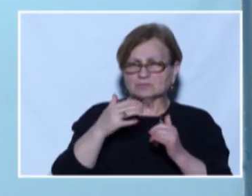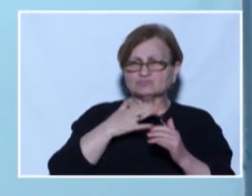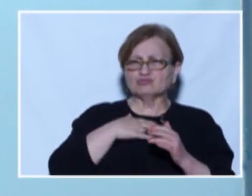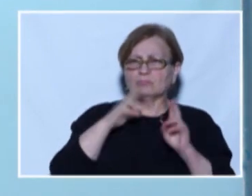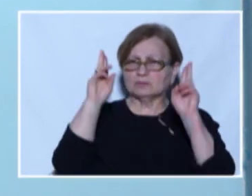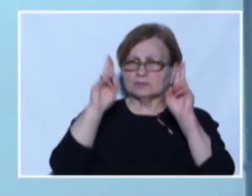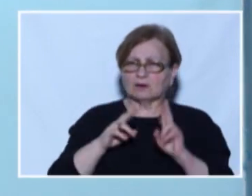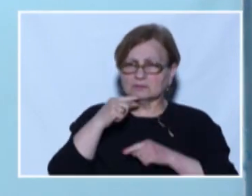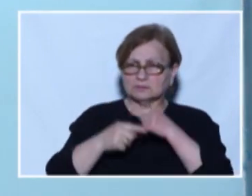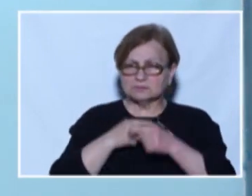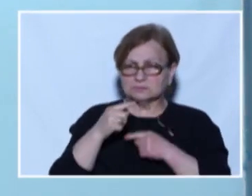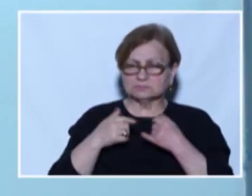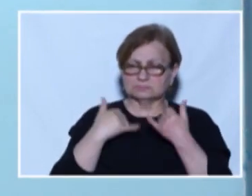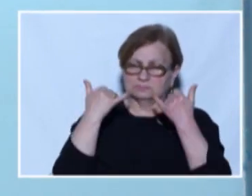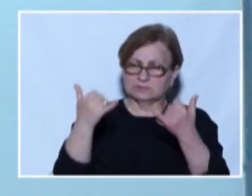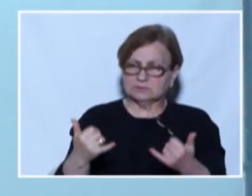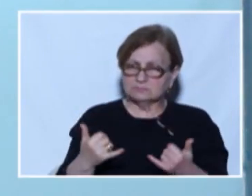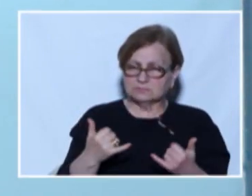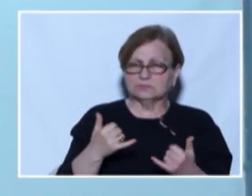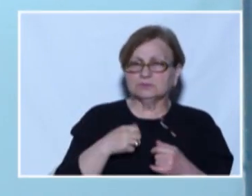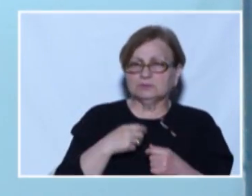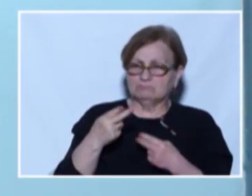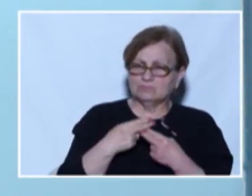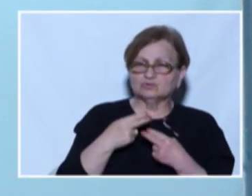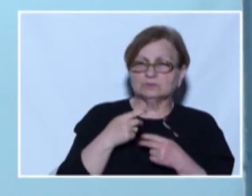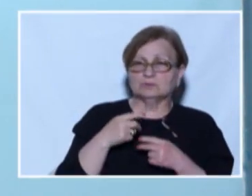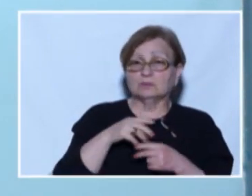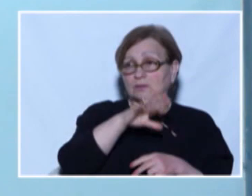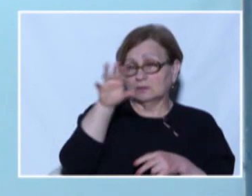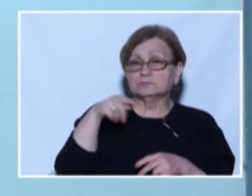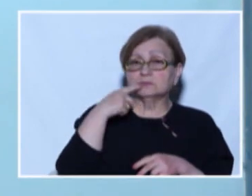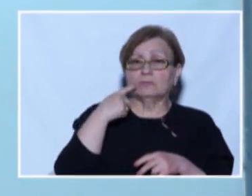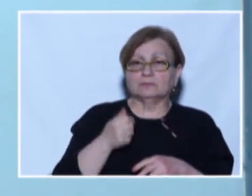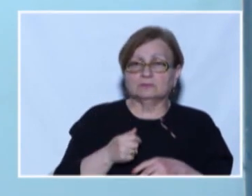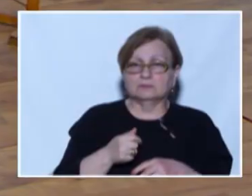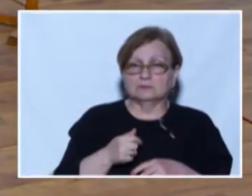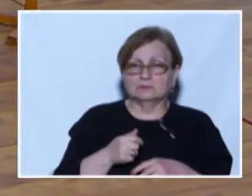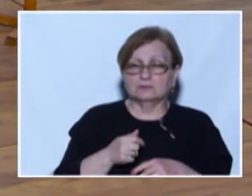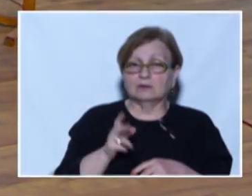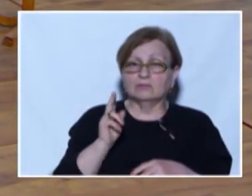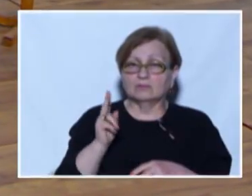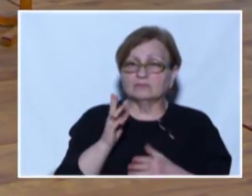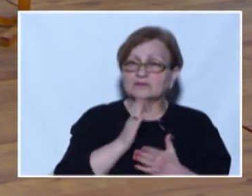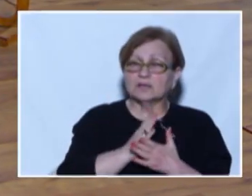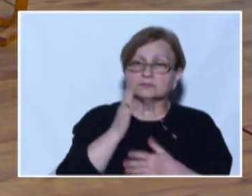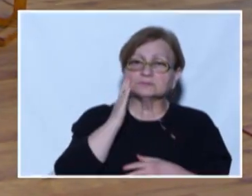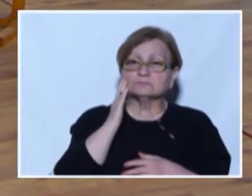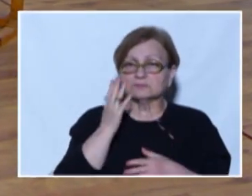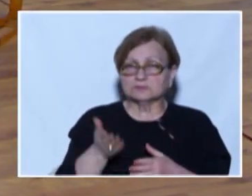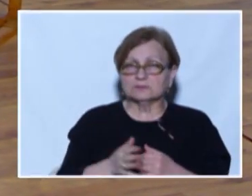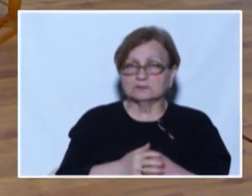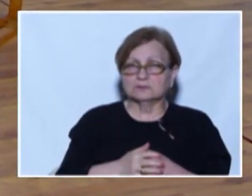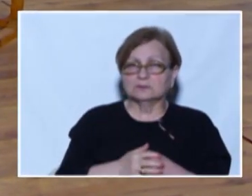ტრადიციები გამოვხატო და პატივი მივაგო მათ. ასე ლაპარაკობენ ისინი. და ვინ არის მართალი? აი